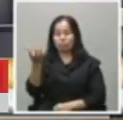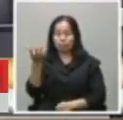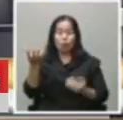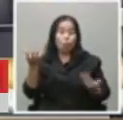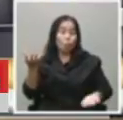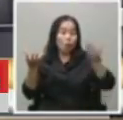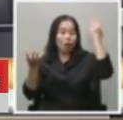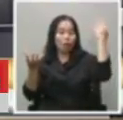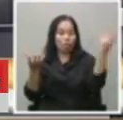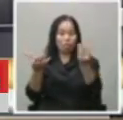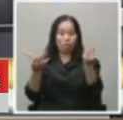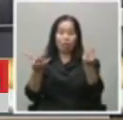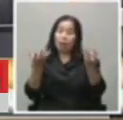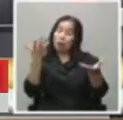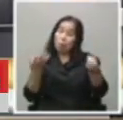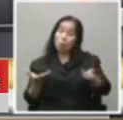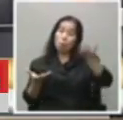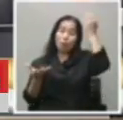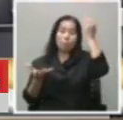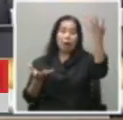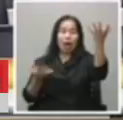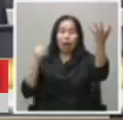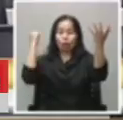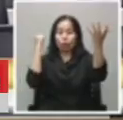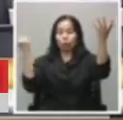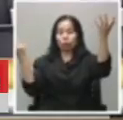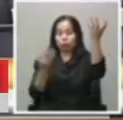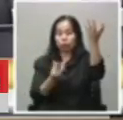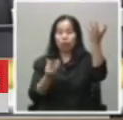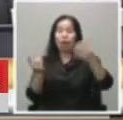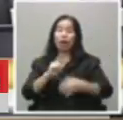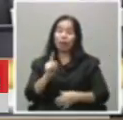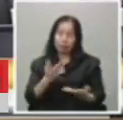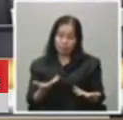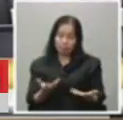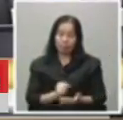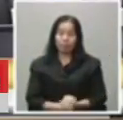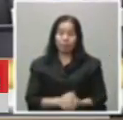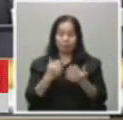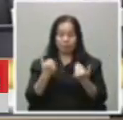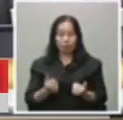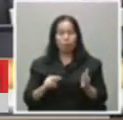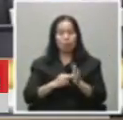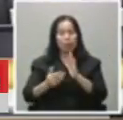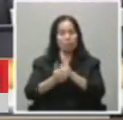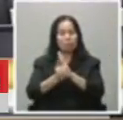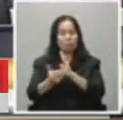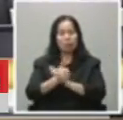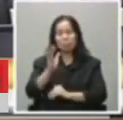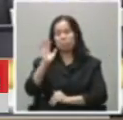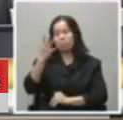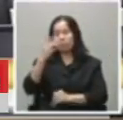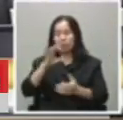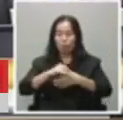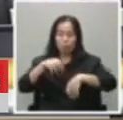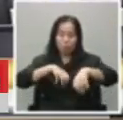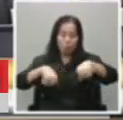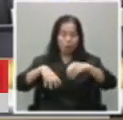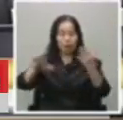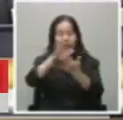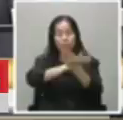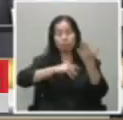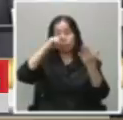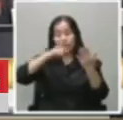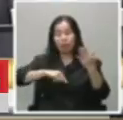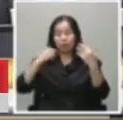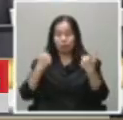ท่านประธานที่เคารพครับศักยภาพของการบริหารราชการแผ่นดินเนี่ยนะครับผมฝากบอกพี่น้องประชาชนครับว่าวันนี้ท่